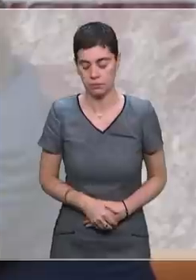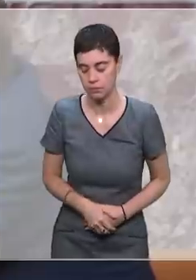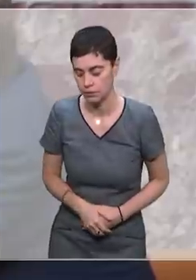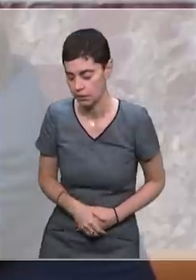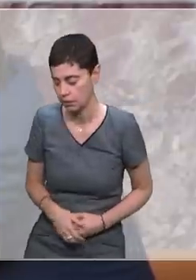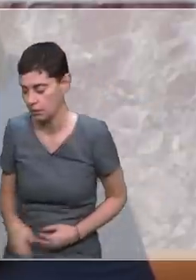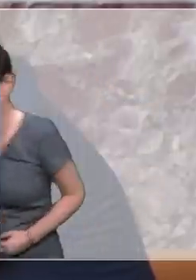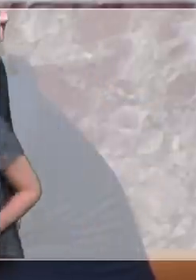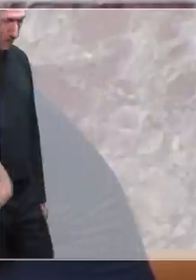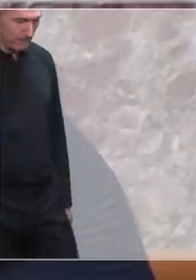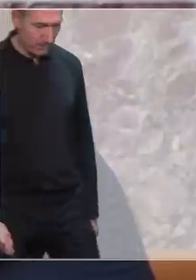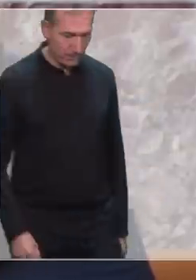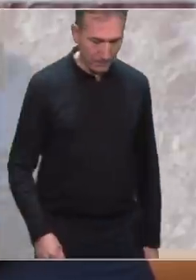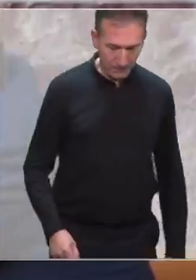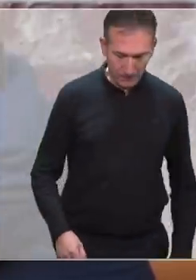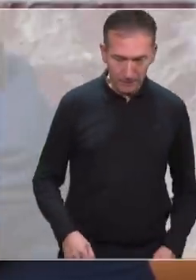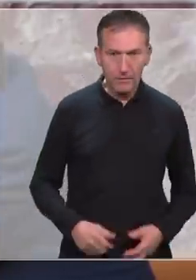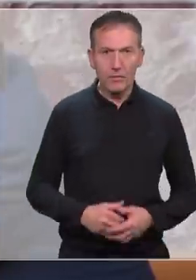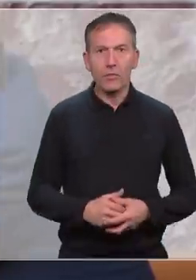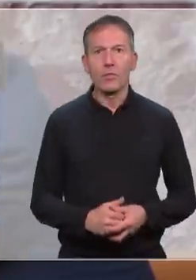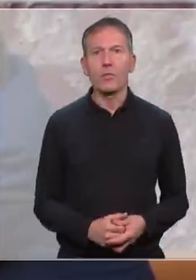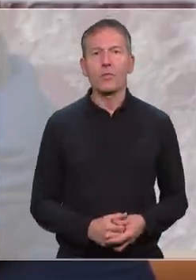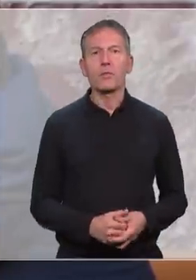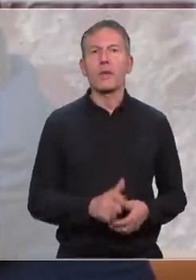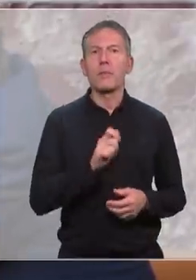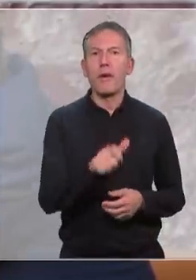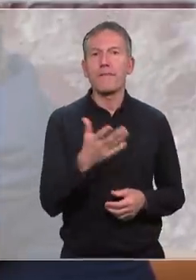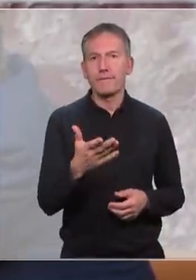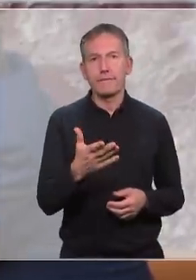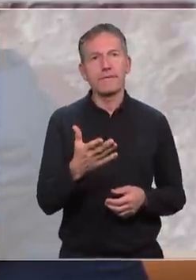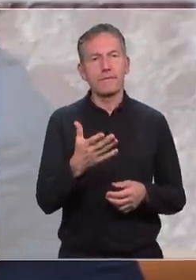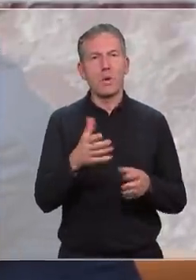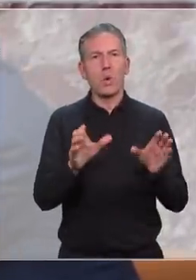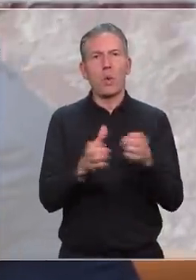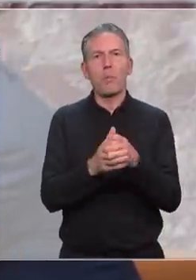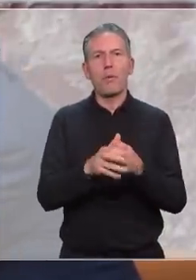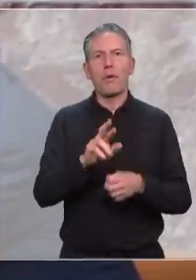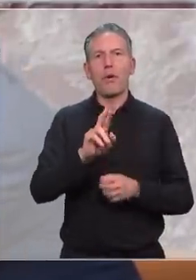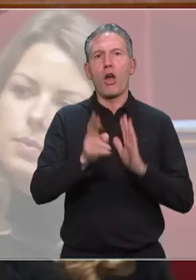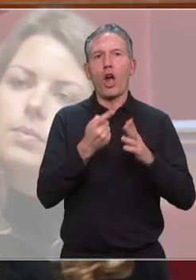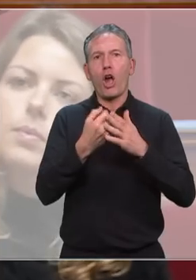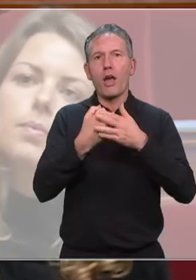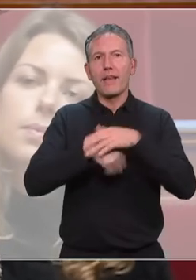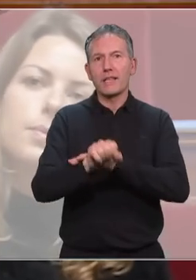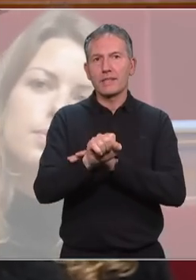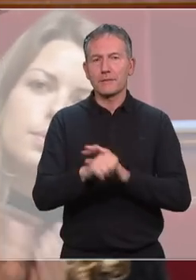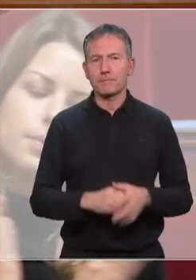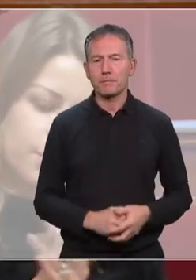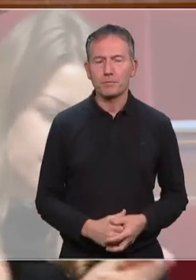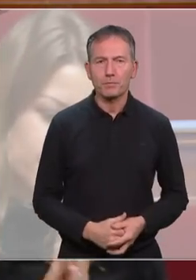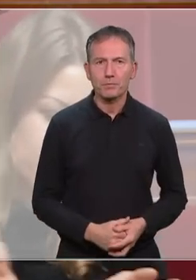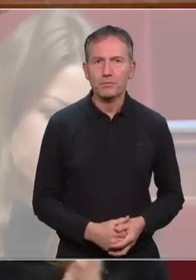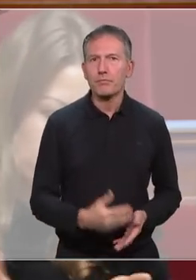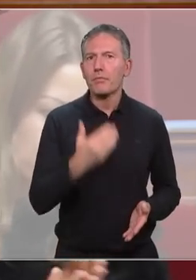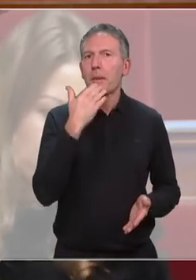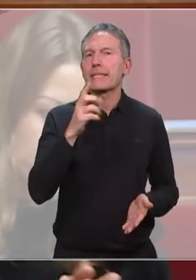vous remercie, Madame la Première ministre. La parole est à Madame Clara Chassagnol pour le groupe Renaissance. Merci,